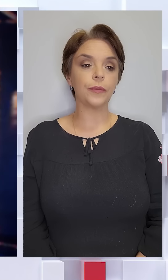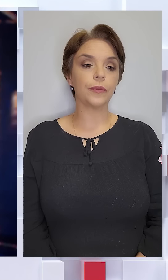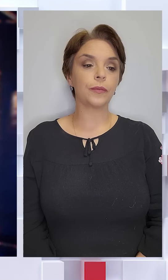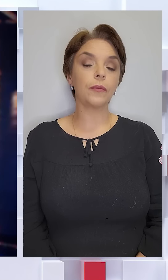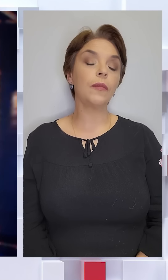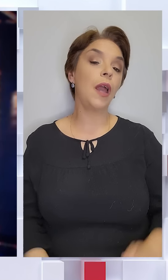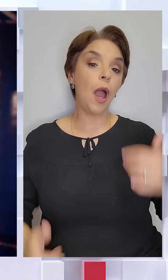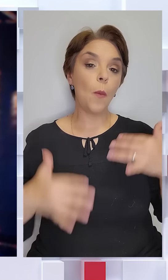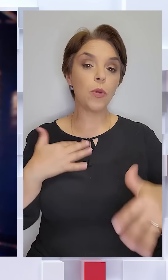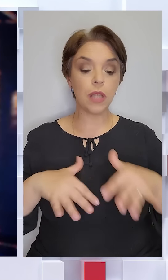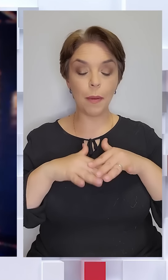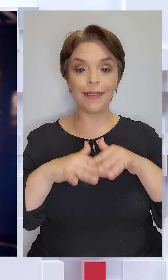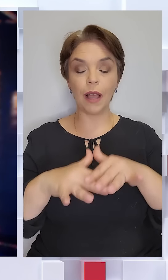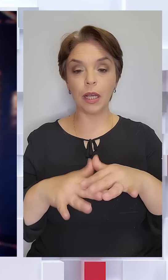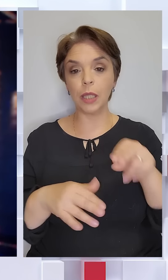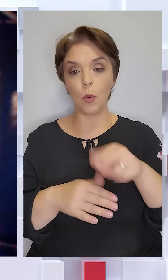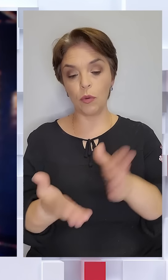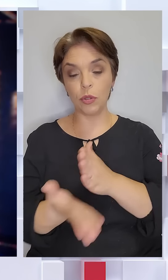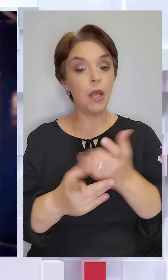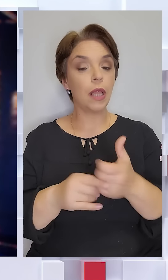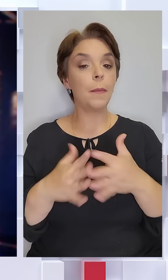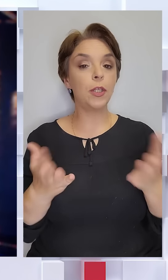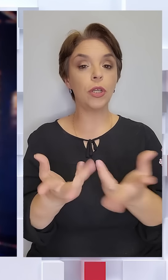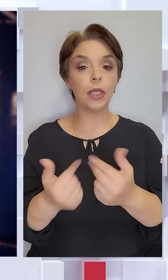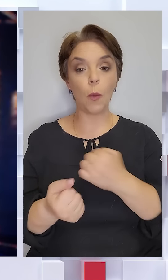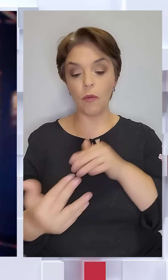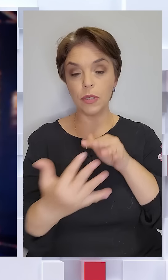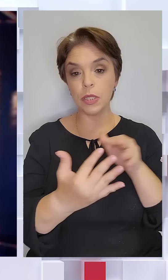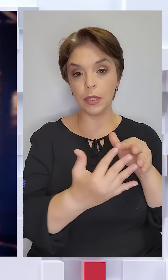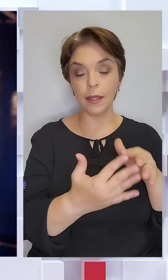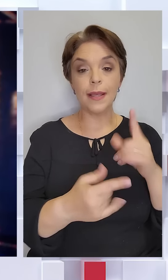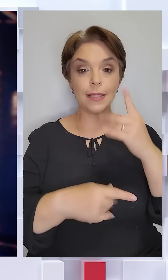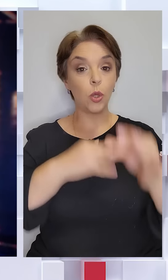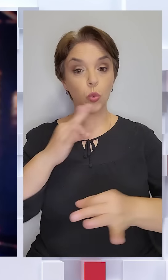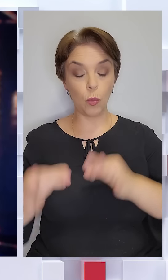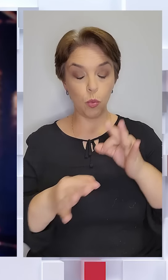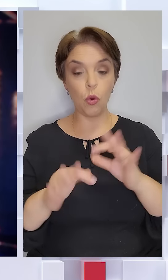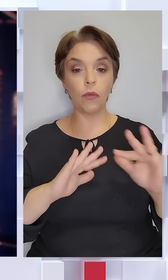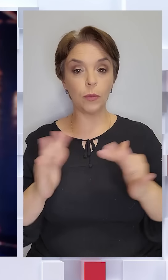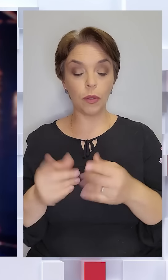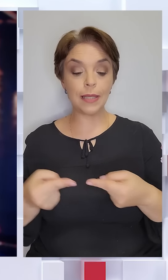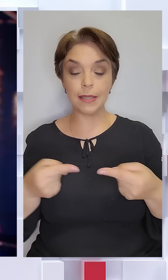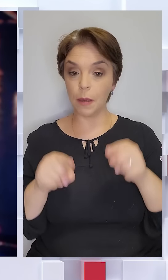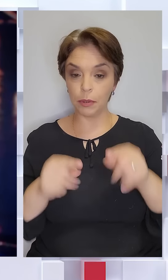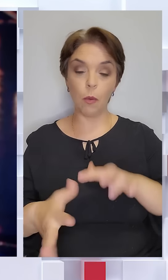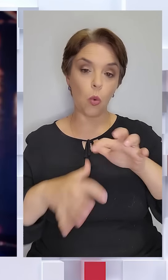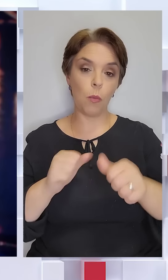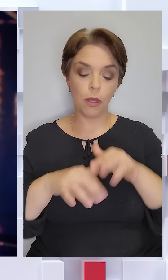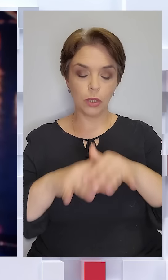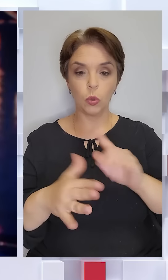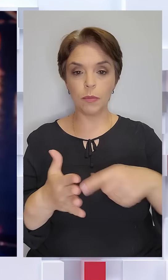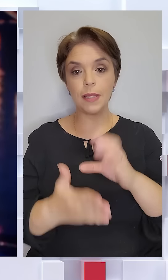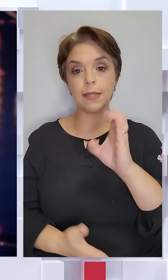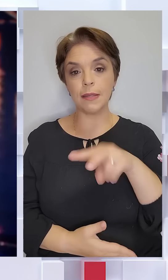Не послаблює атак на Покровському напрямку. Найбільша кількість бойових зіткнень за добу відбулася саме там. Окупанти атакують